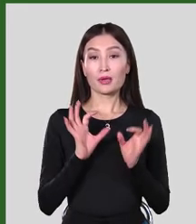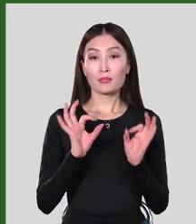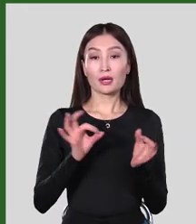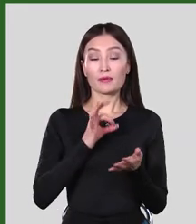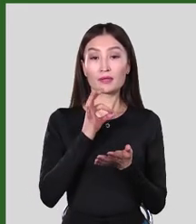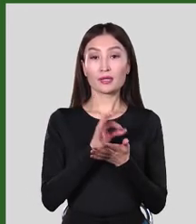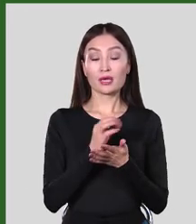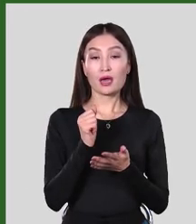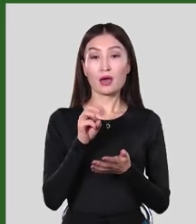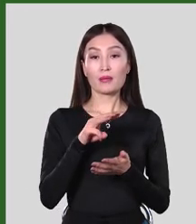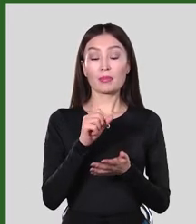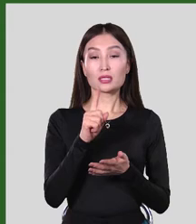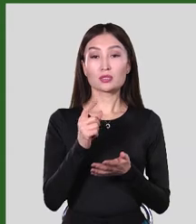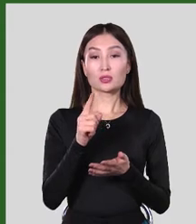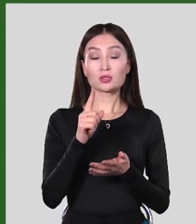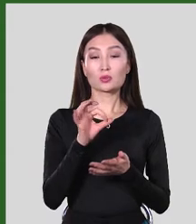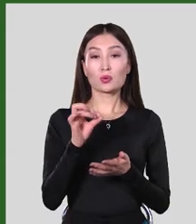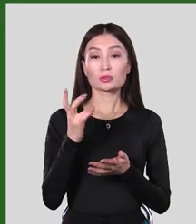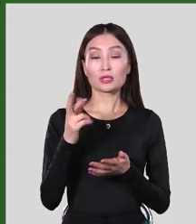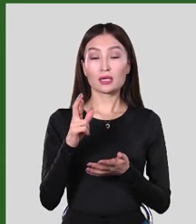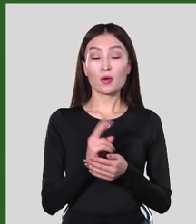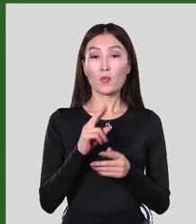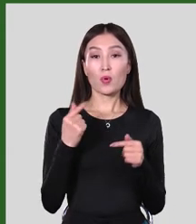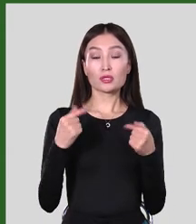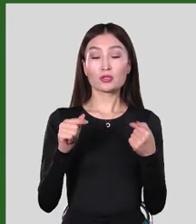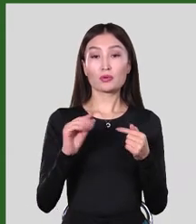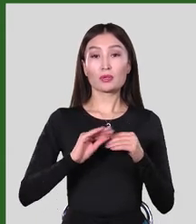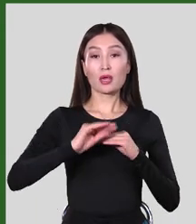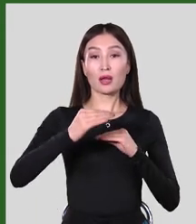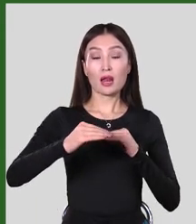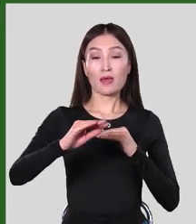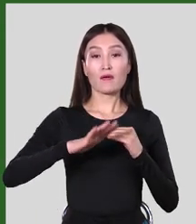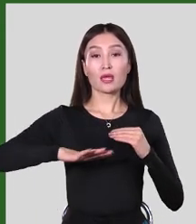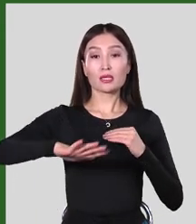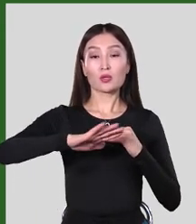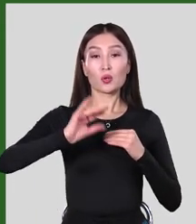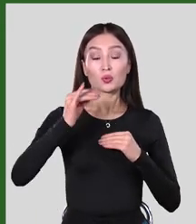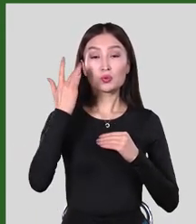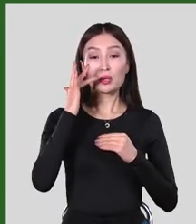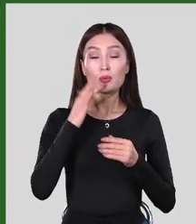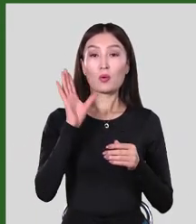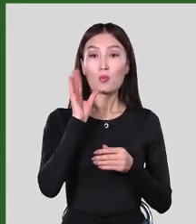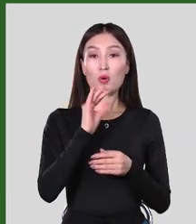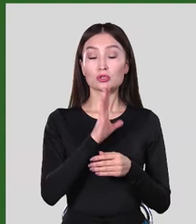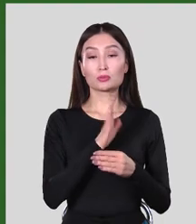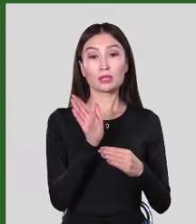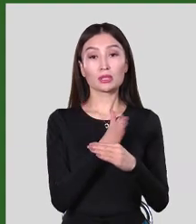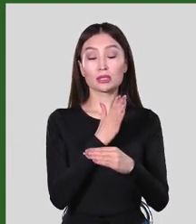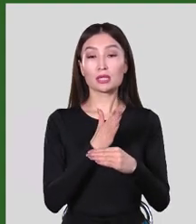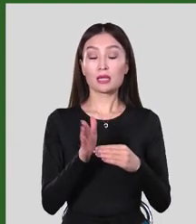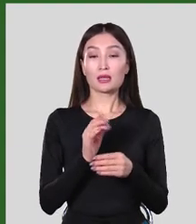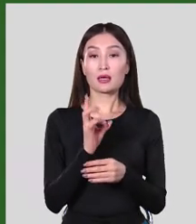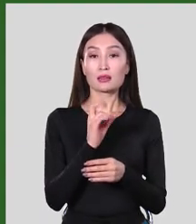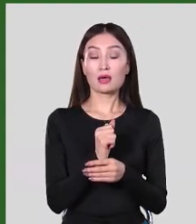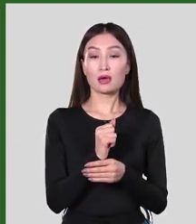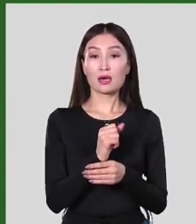Правильный ответ – Амазонская низменность. По особенностям рельефа территория Южной Америки может быть разделена